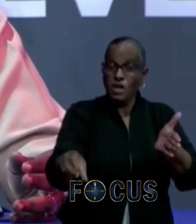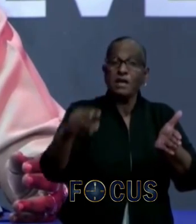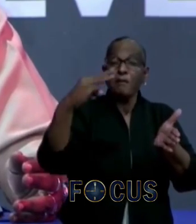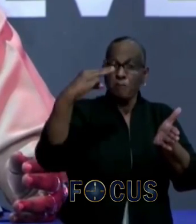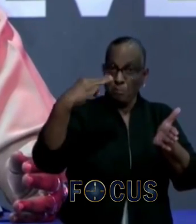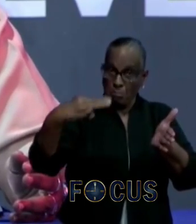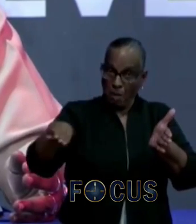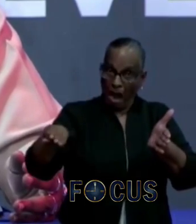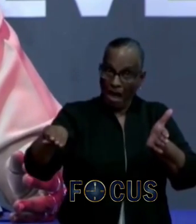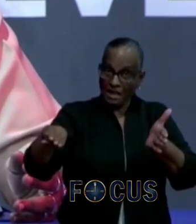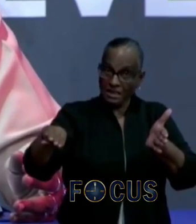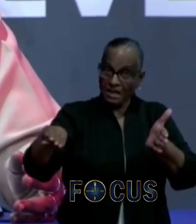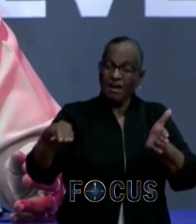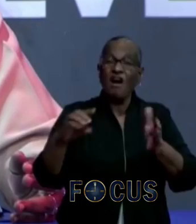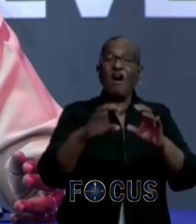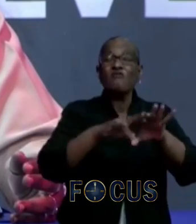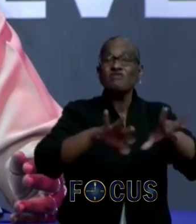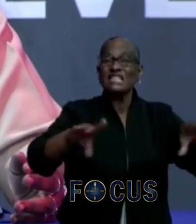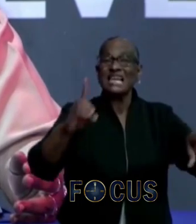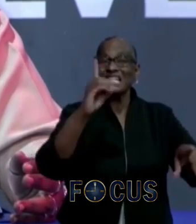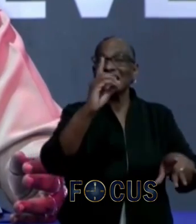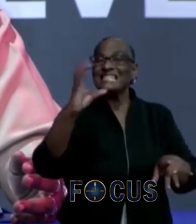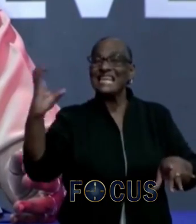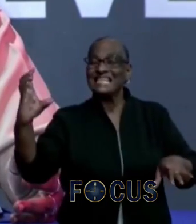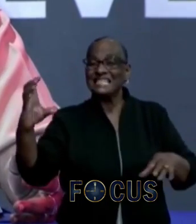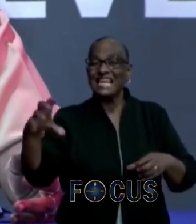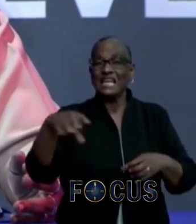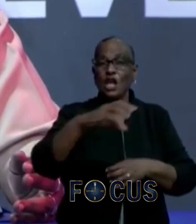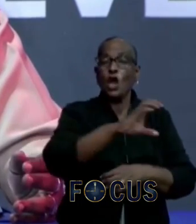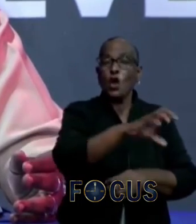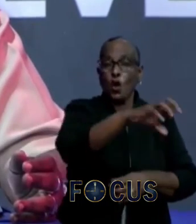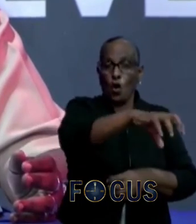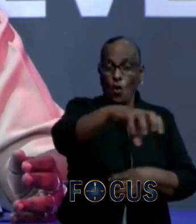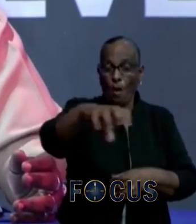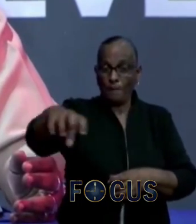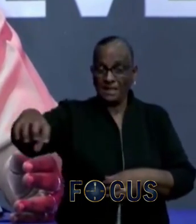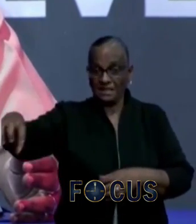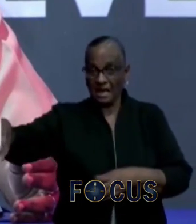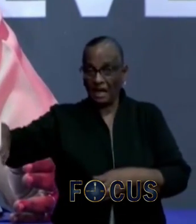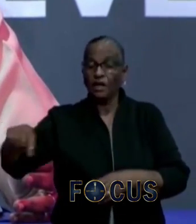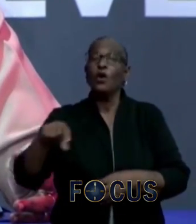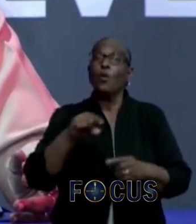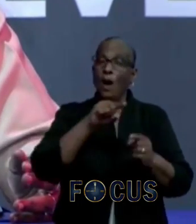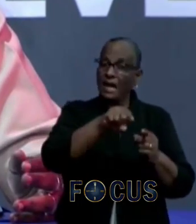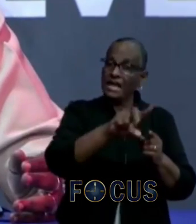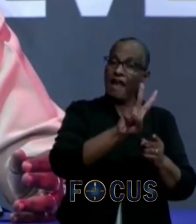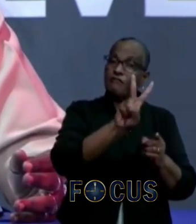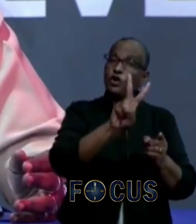u op de verschillende commissariaten van de verschillende districten waaronder u valt,